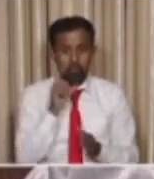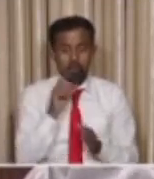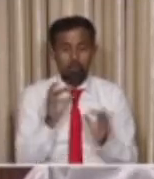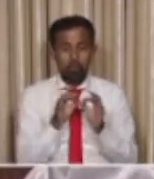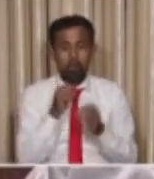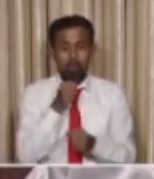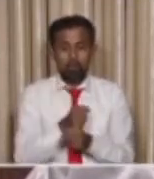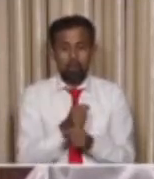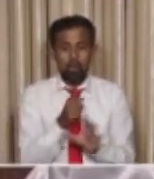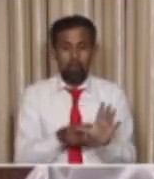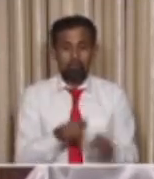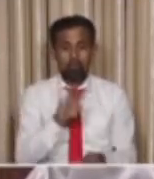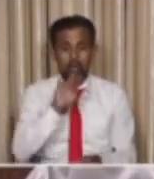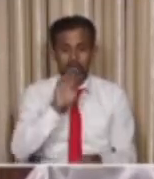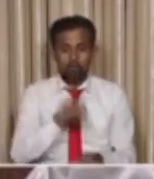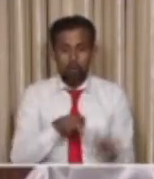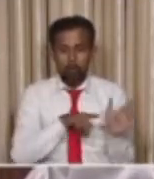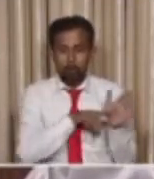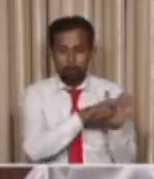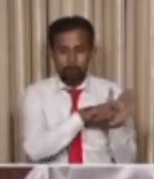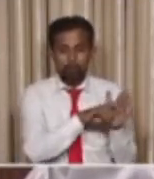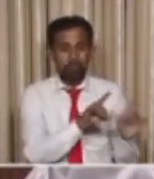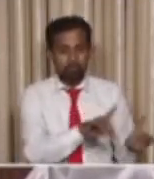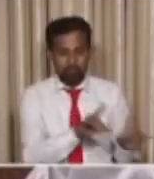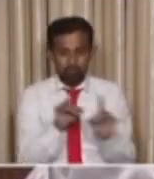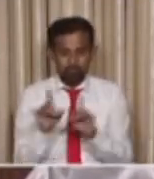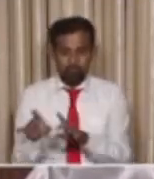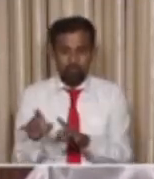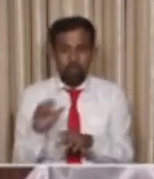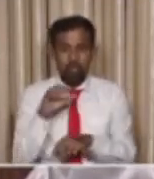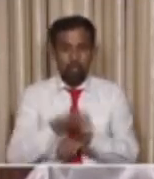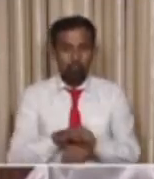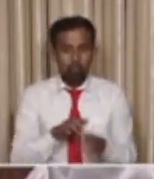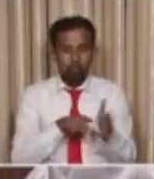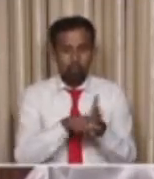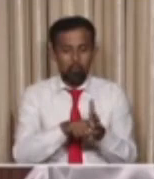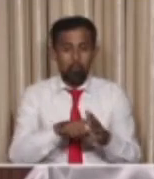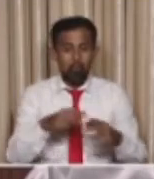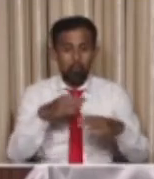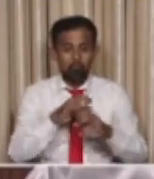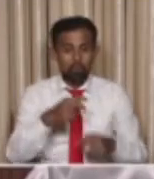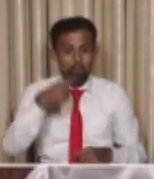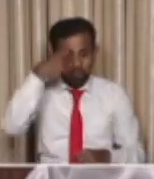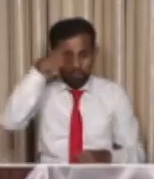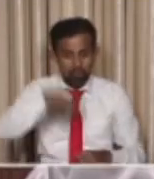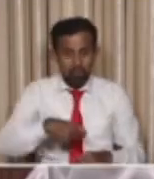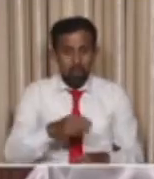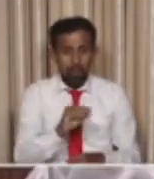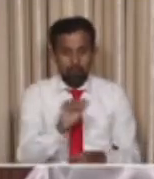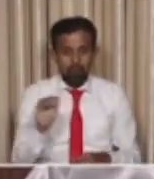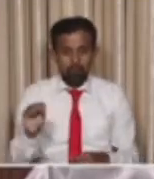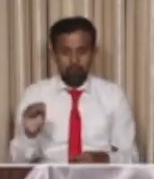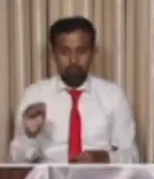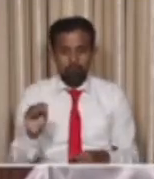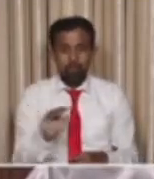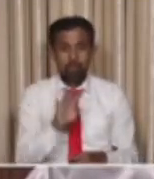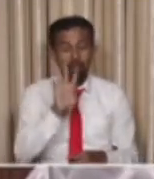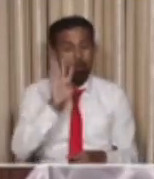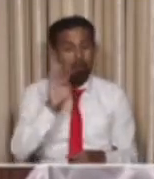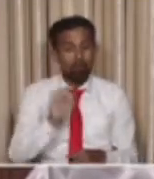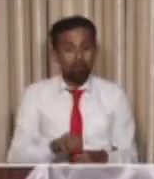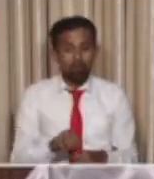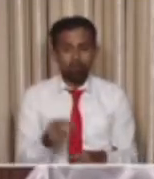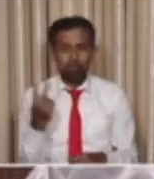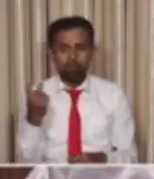අවුරුදු 40,000ක් පරණ නම් එහා සමානව තවත් හම්බෙච්ච පුරාවිද්‍යාත්මක සාක්ෂි ගණනාවක් මේ රටේ තියෙනවා නම් ඒ 40,000 ඉඳලා